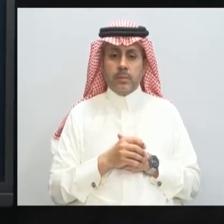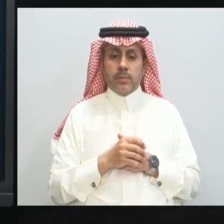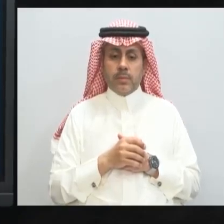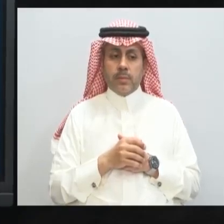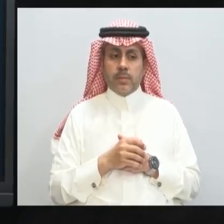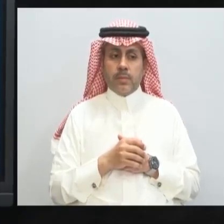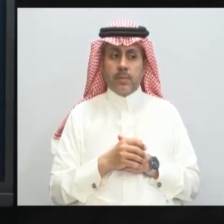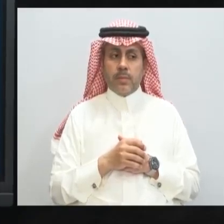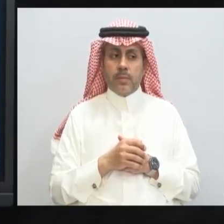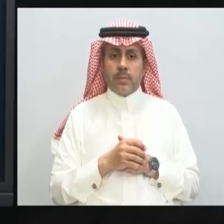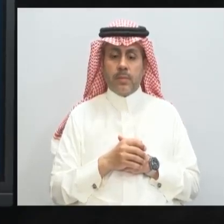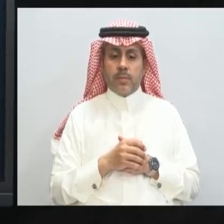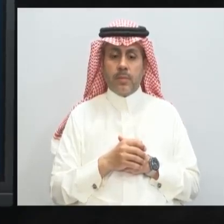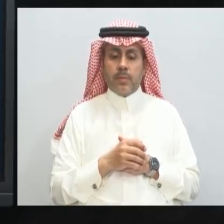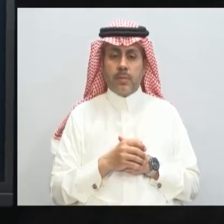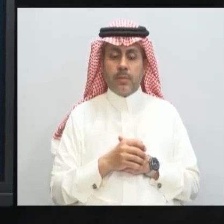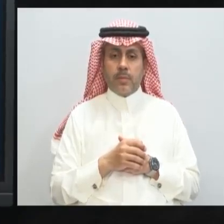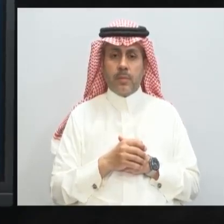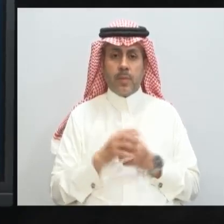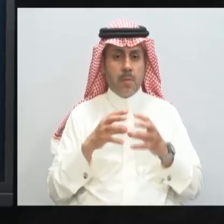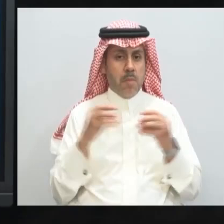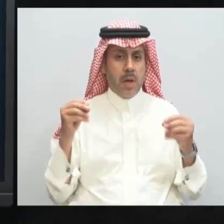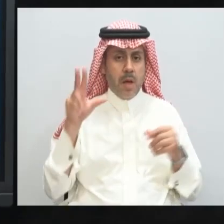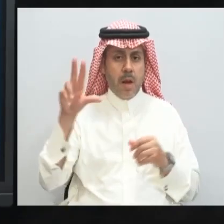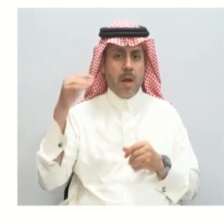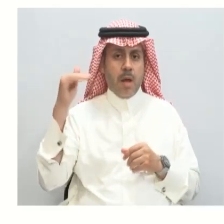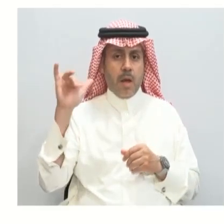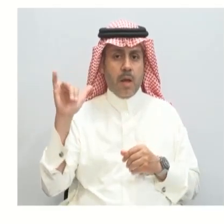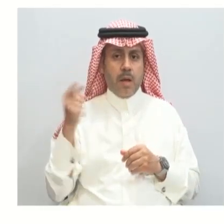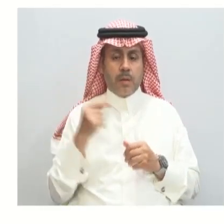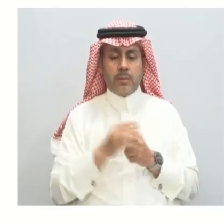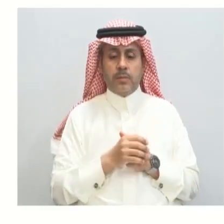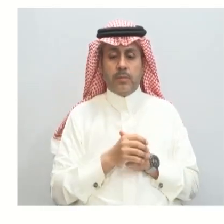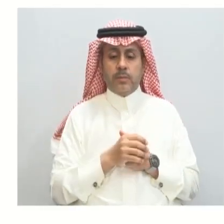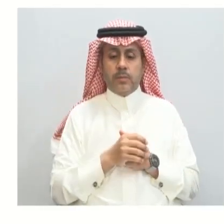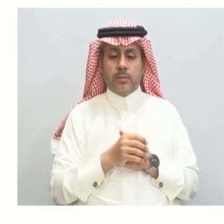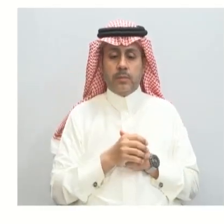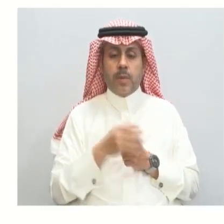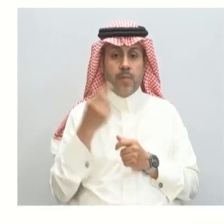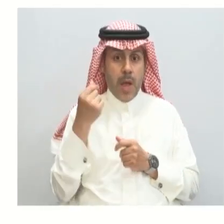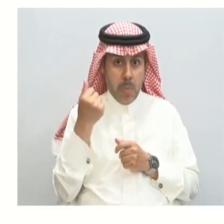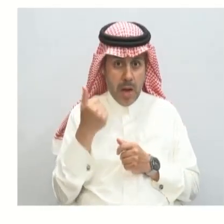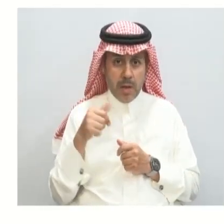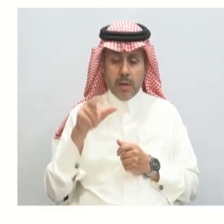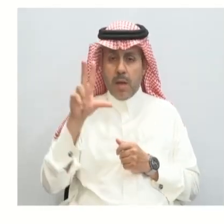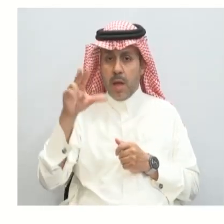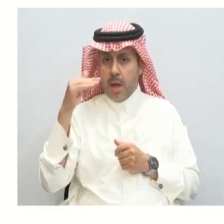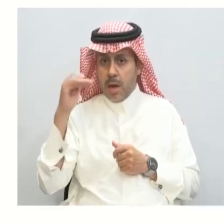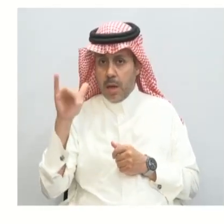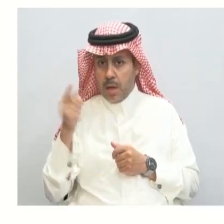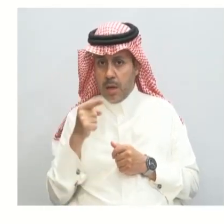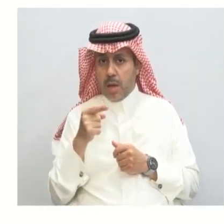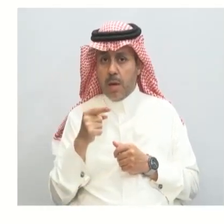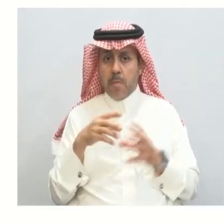لشديد ما معنى كلمه الخير احسنتم معنى كلمه الخير اي المال معنى كلمه